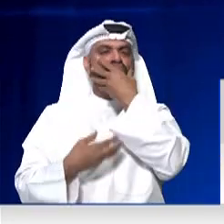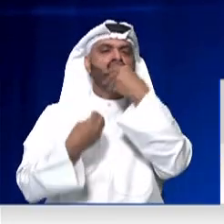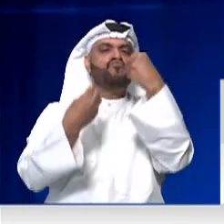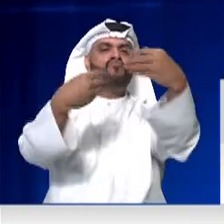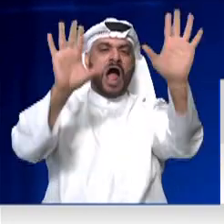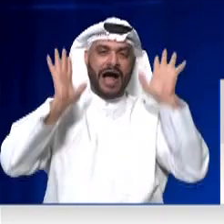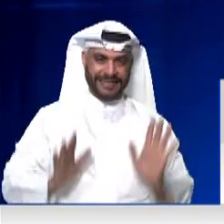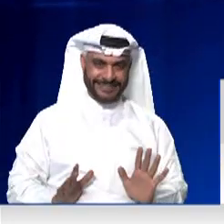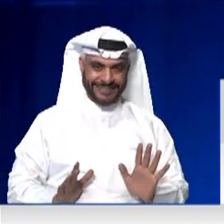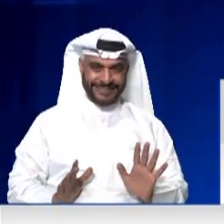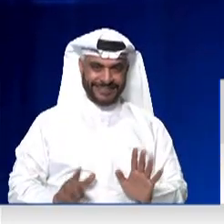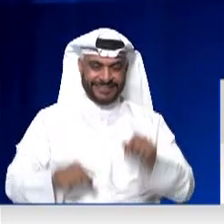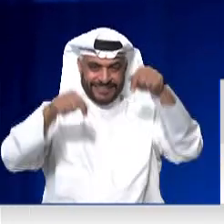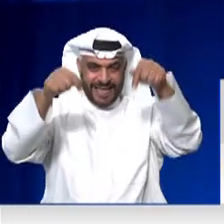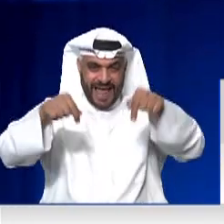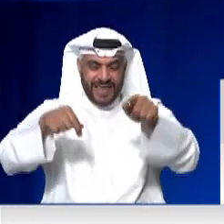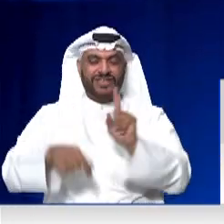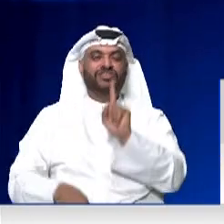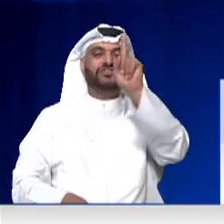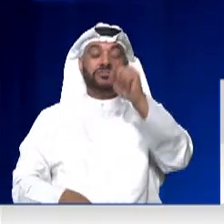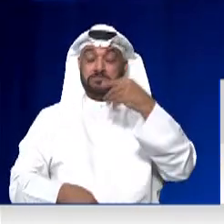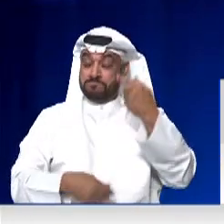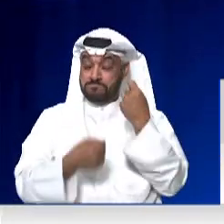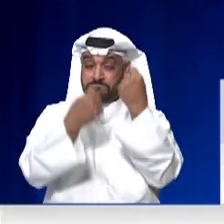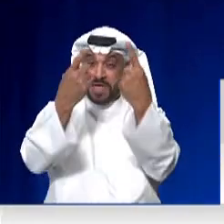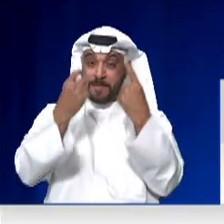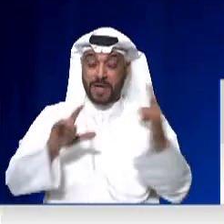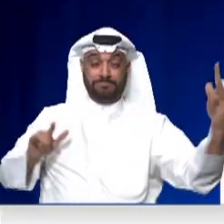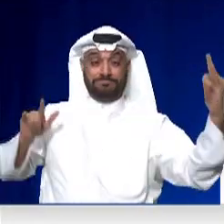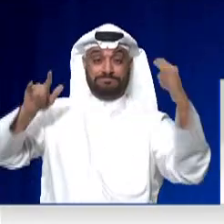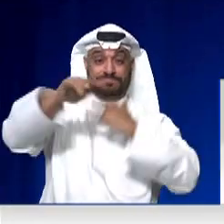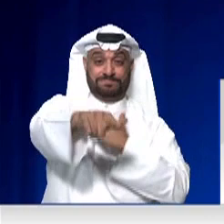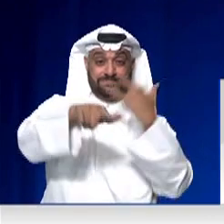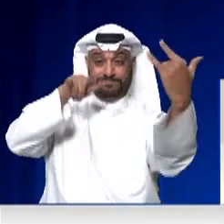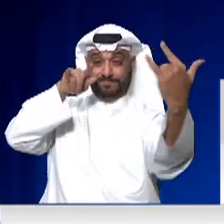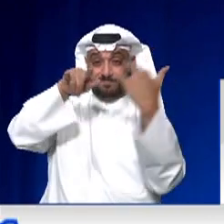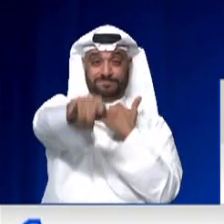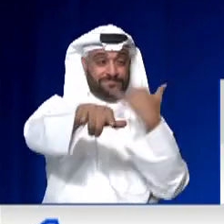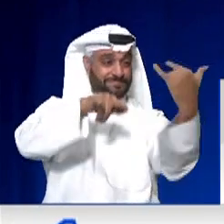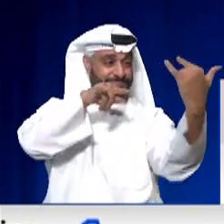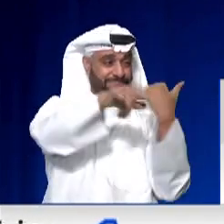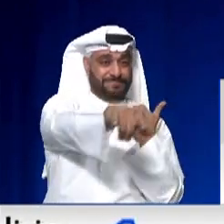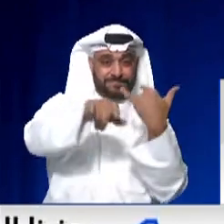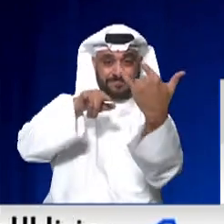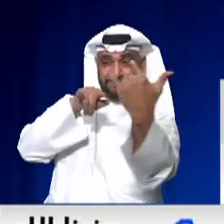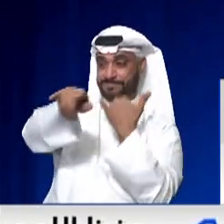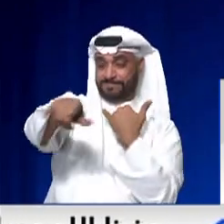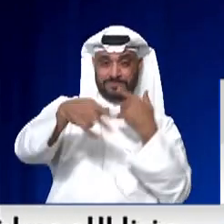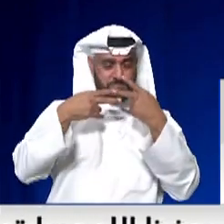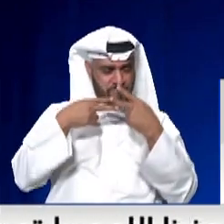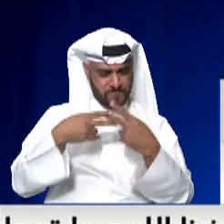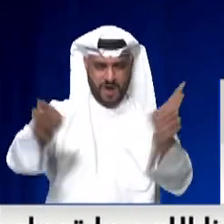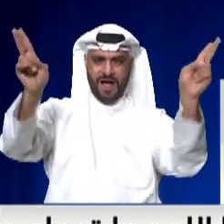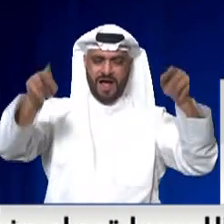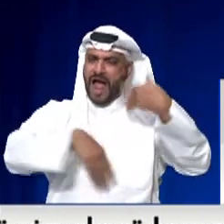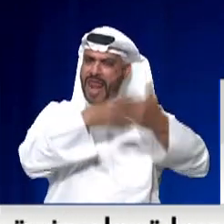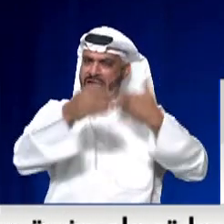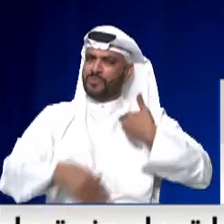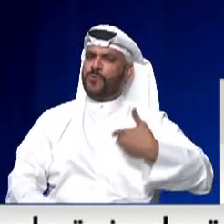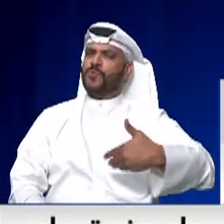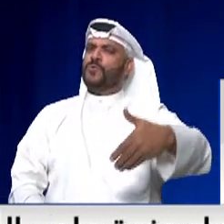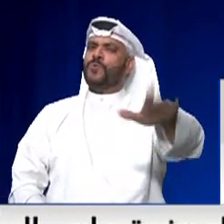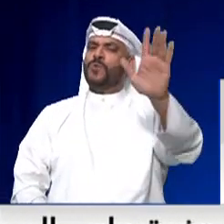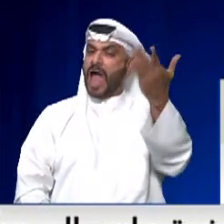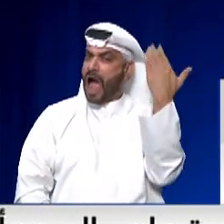الخارجية على أن هذه الخطوة ستسهم في بناء الجسور وتعزيز التواصل بين مواطني دولة الكويت والشعوب الأوروبية في